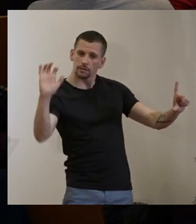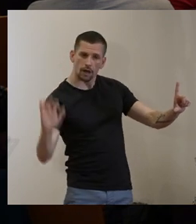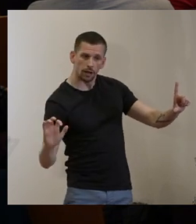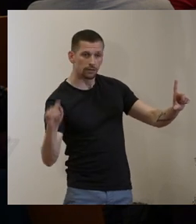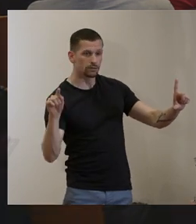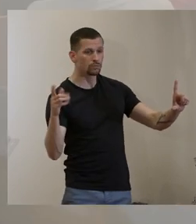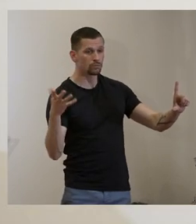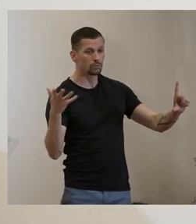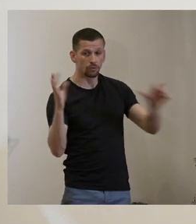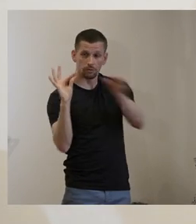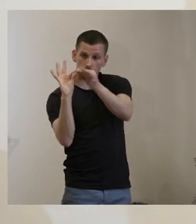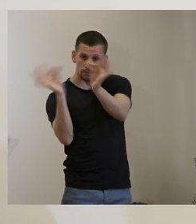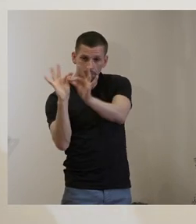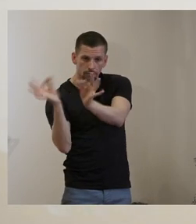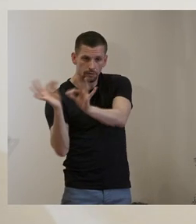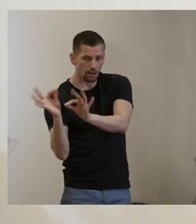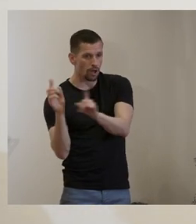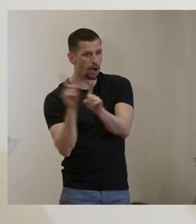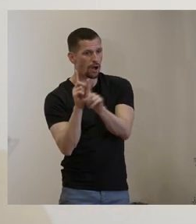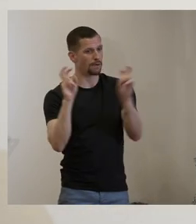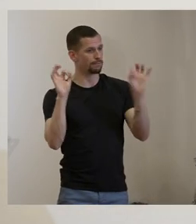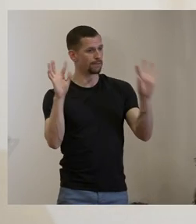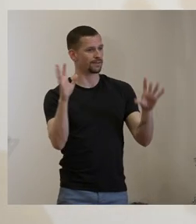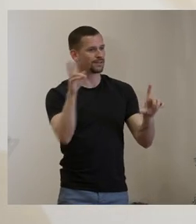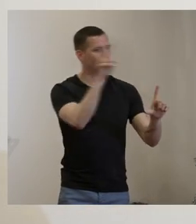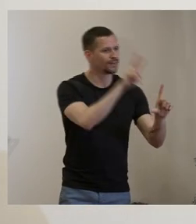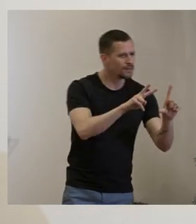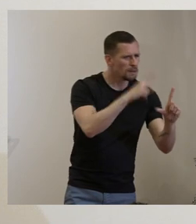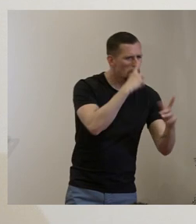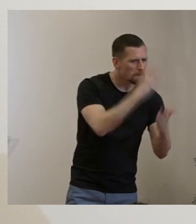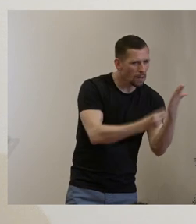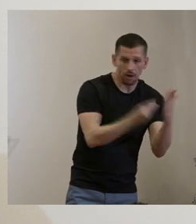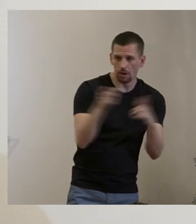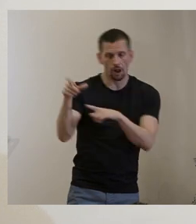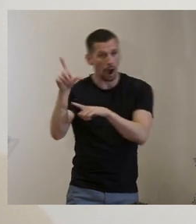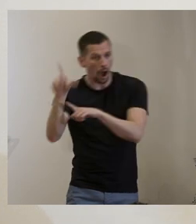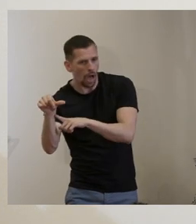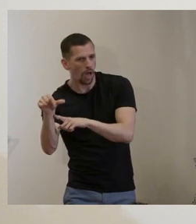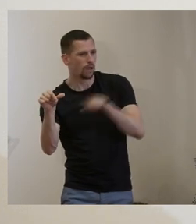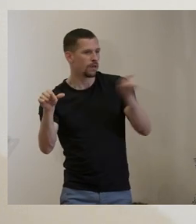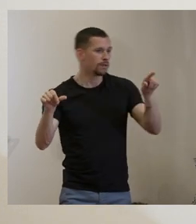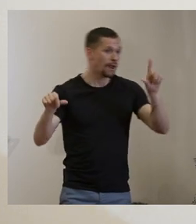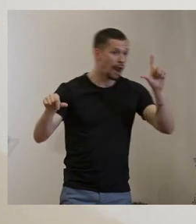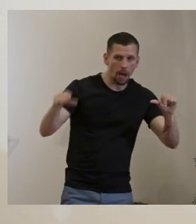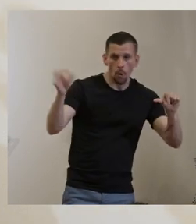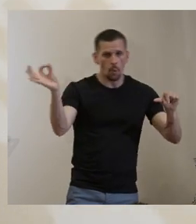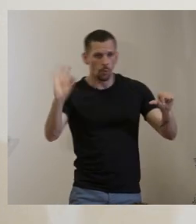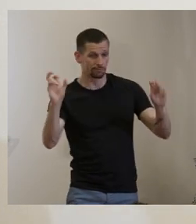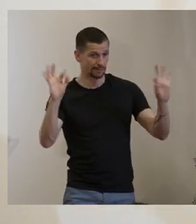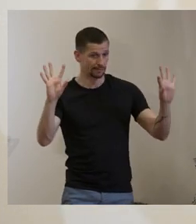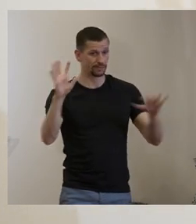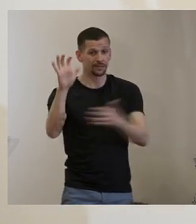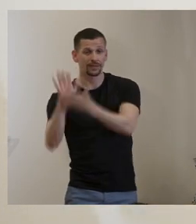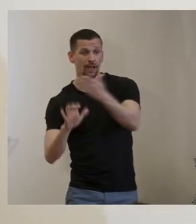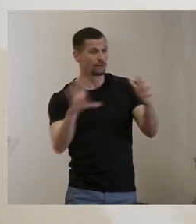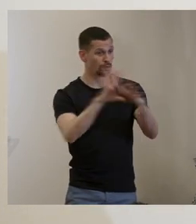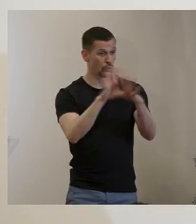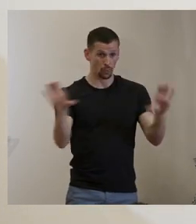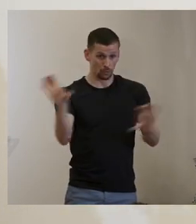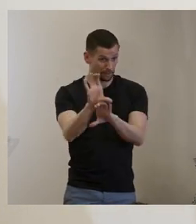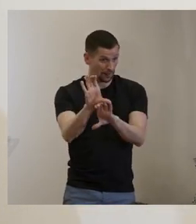insuffisance ». Pour Jean-Baptiste Debré, ni le texte ni l'image ne sont parfaits. Et ils